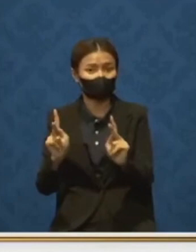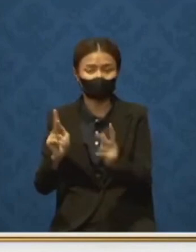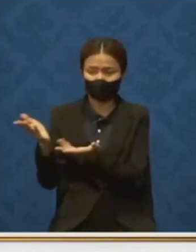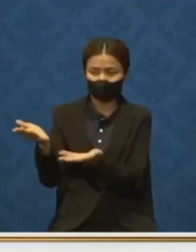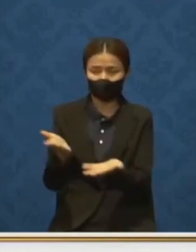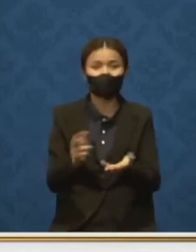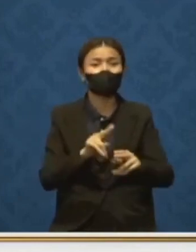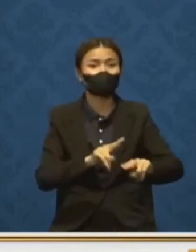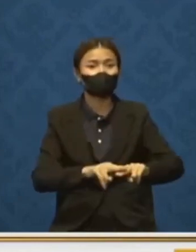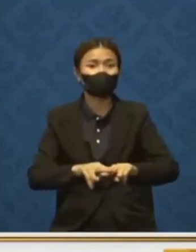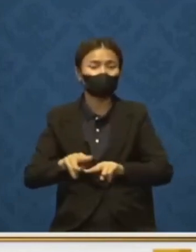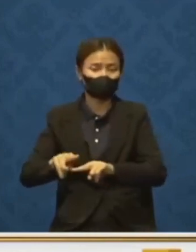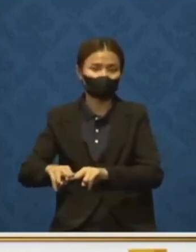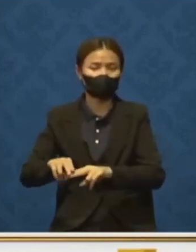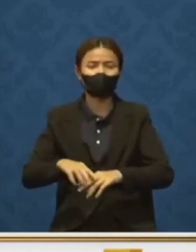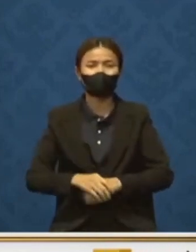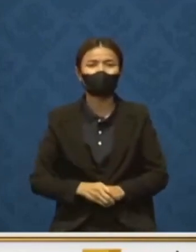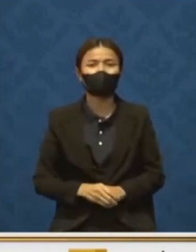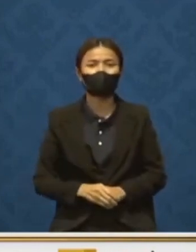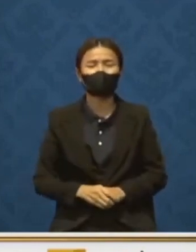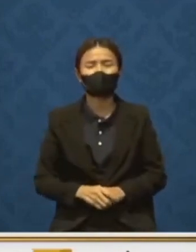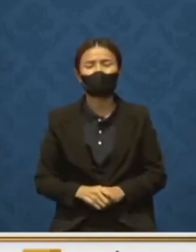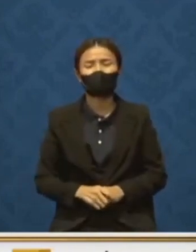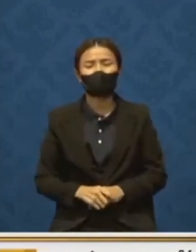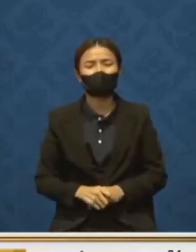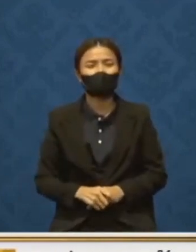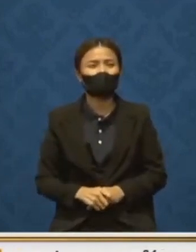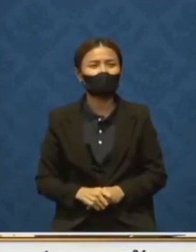เชิญคณะกรรมการเข้าประจำที่นะครับ